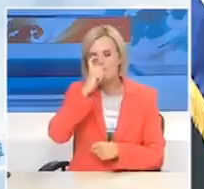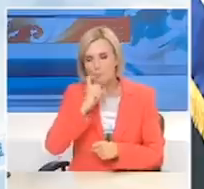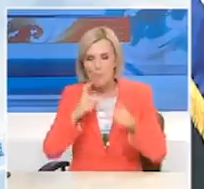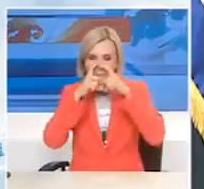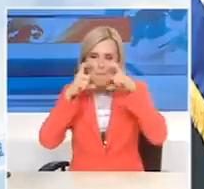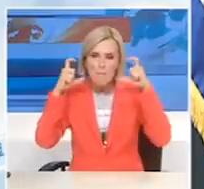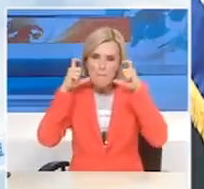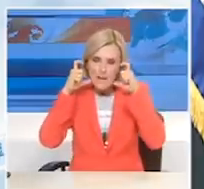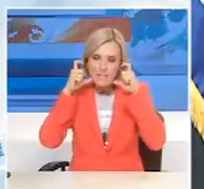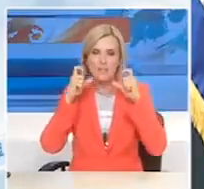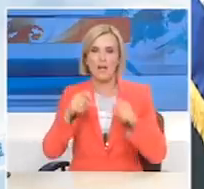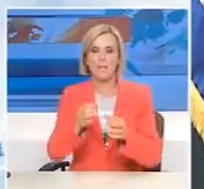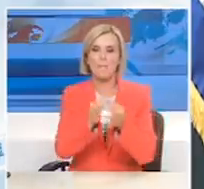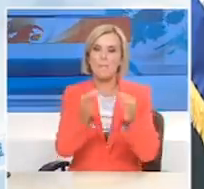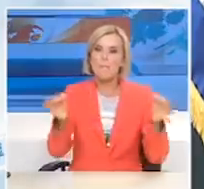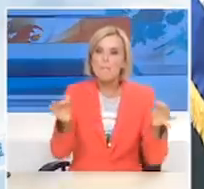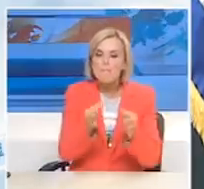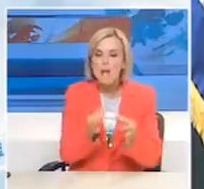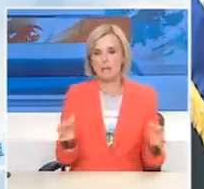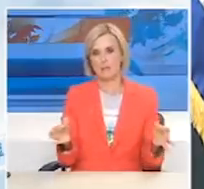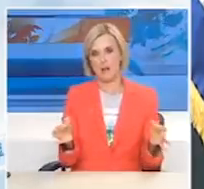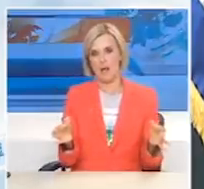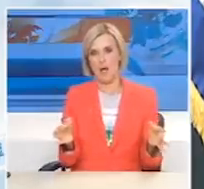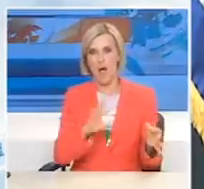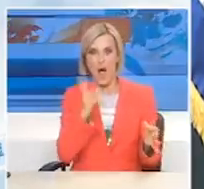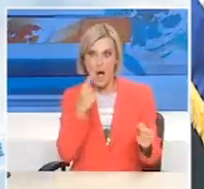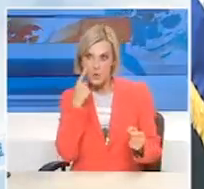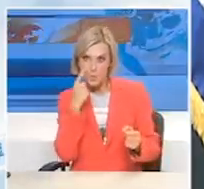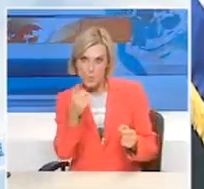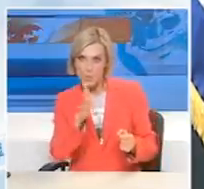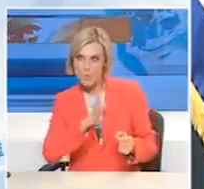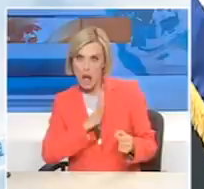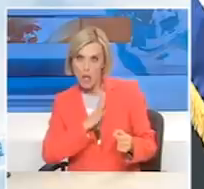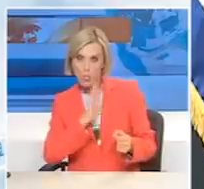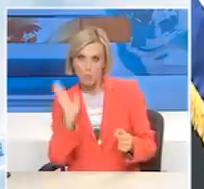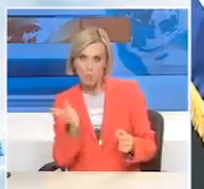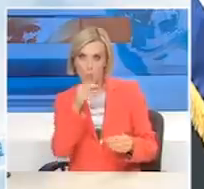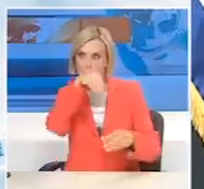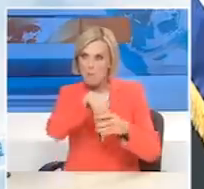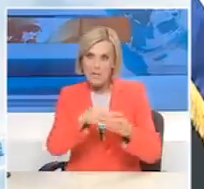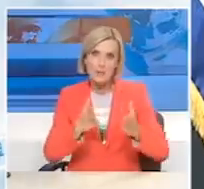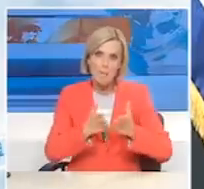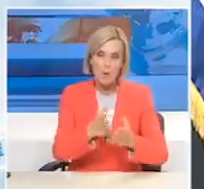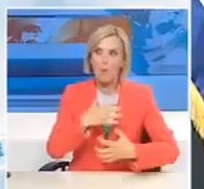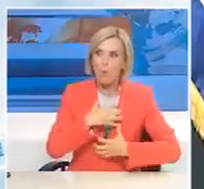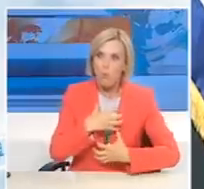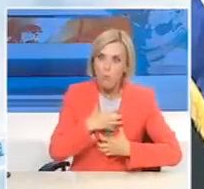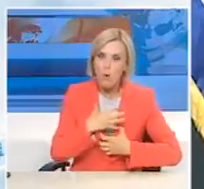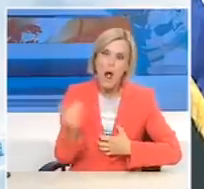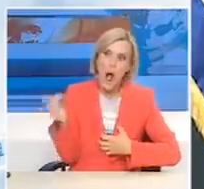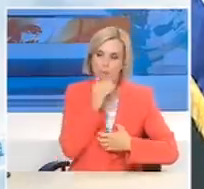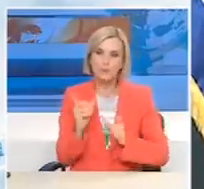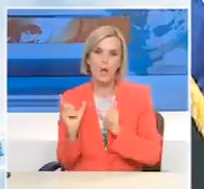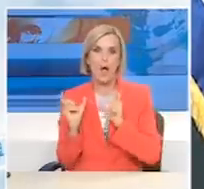απόλυτο κανόνα υγιεινής, αλλά και με μέτρα αντιμετώπισης ενός ύποπτου περιστατικού μέσα σε κάποιο από αυτά τα μέσα μεταφοράς.